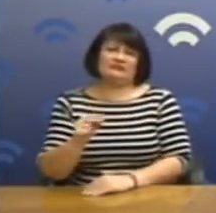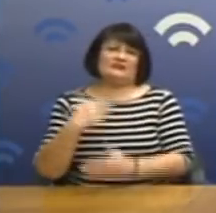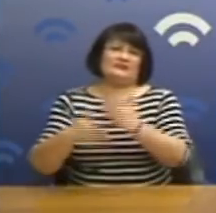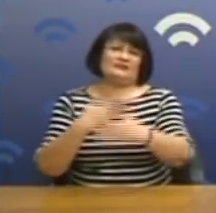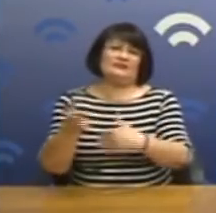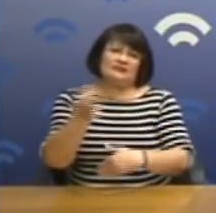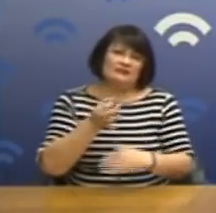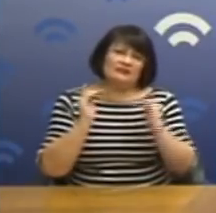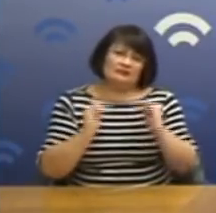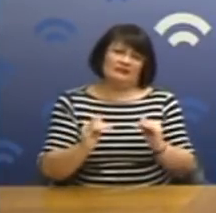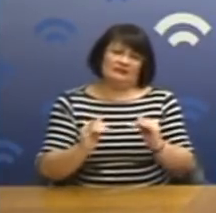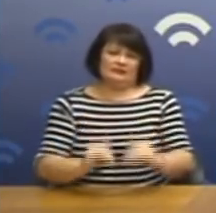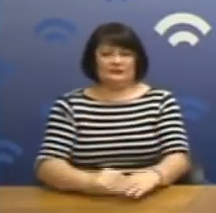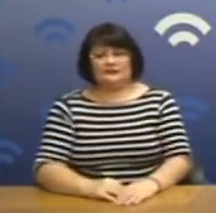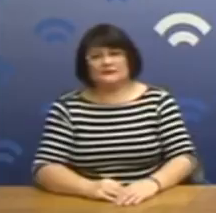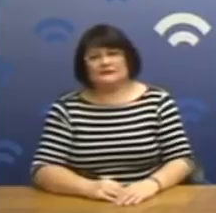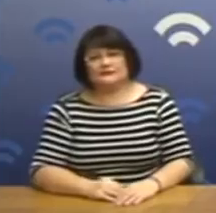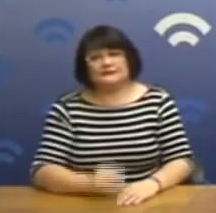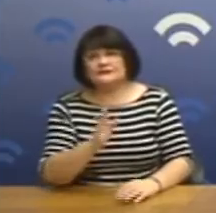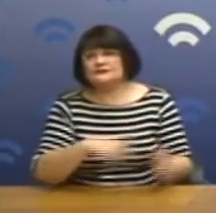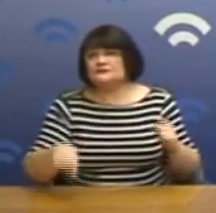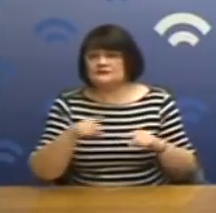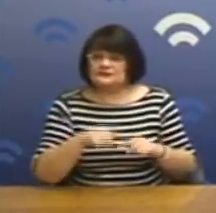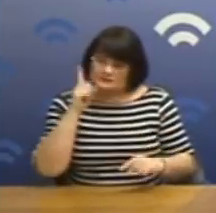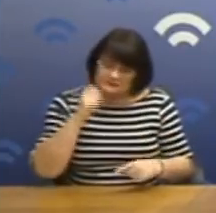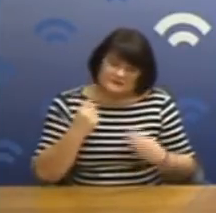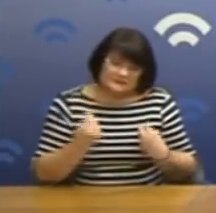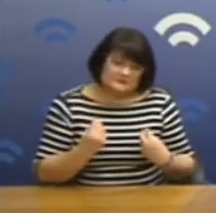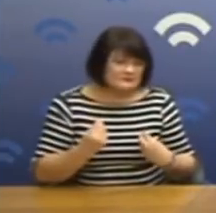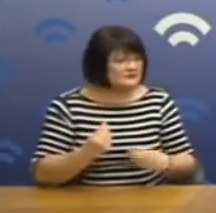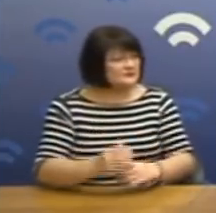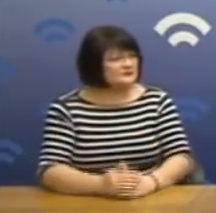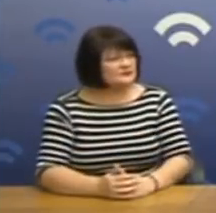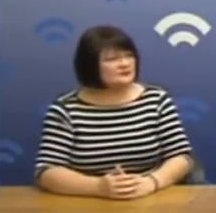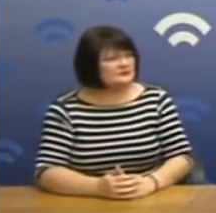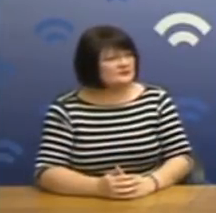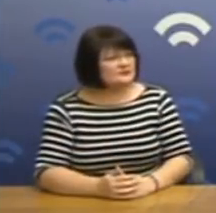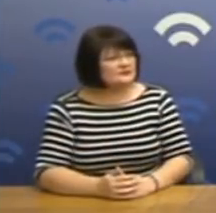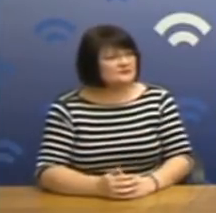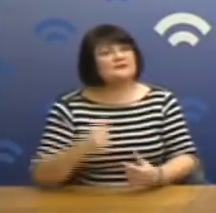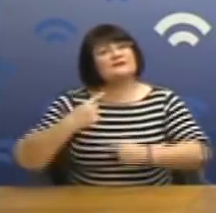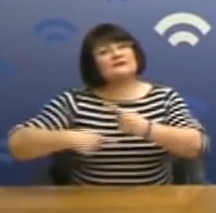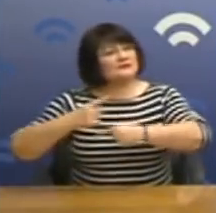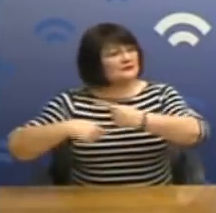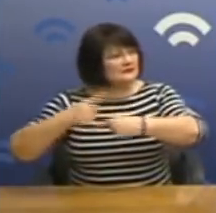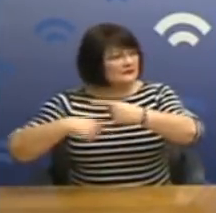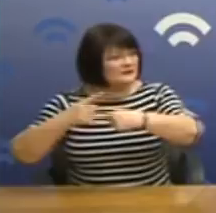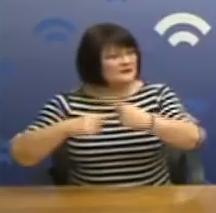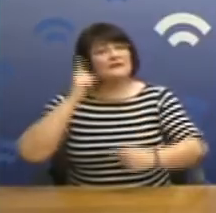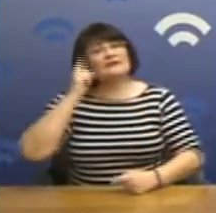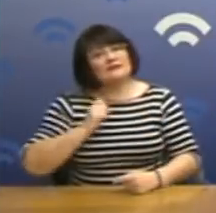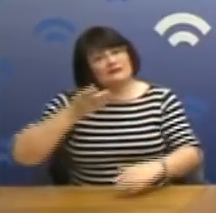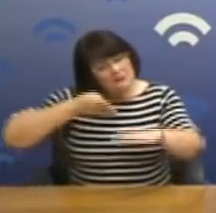τώρα. Όμως, ο ελληνικός λαός γνωρίζει και από την ίδια του την πείρα πλέον, αφού τα έχει ζήσει στο πετσί